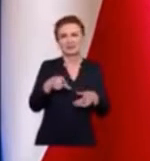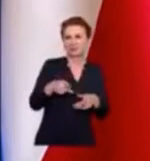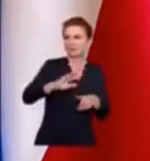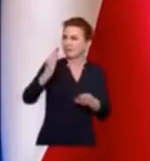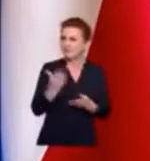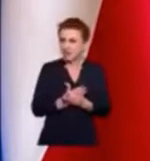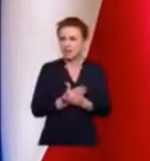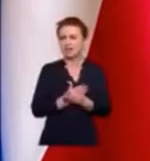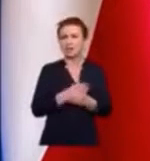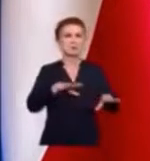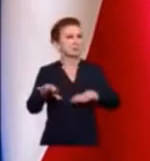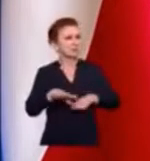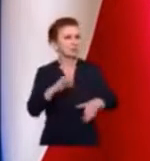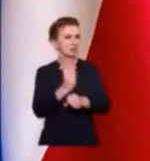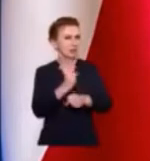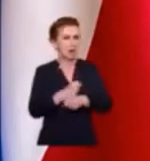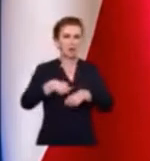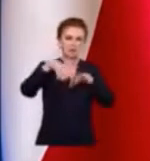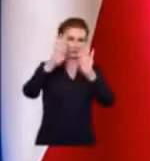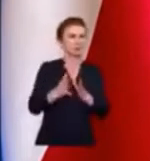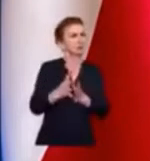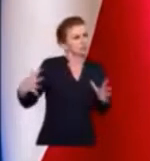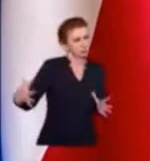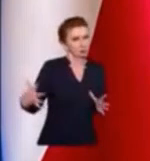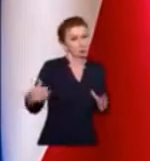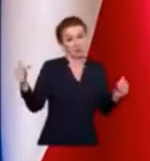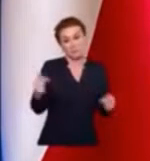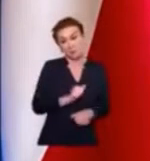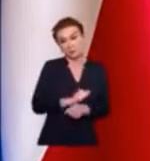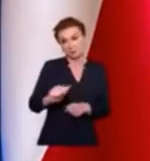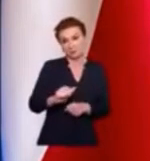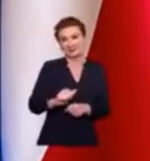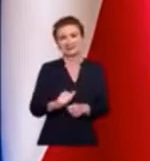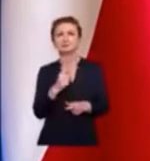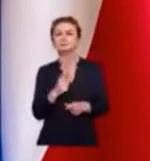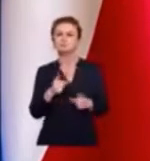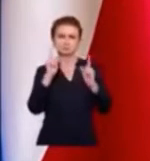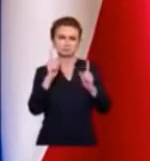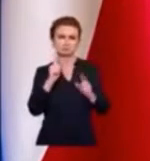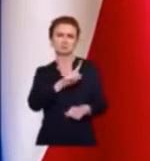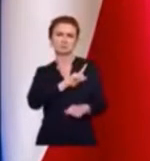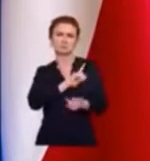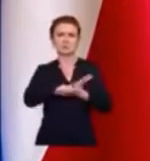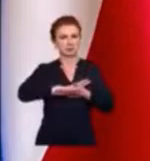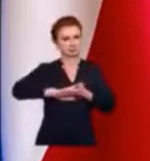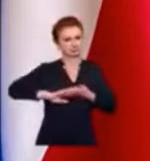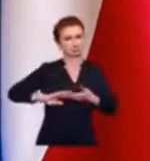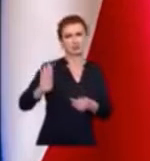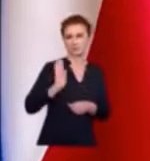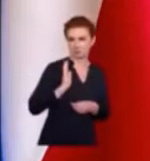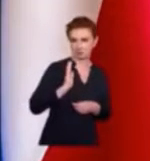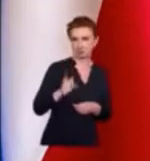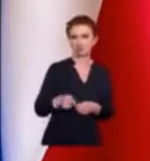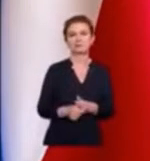tych miejsc pracy, tych sklepów dużych musi być w takim reżimie bezpieczeństwa, to znaczy